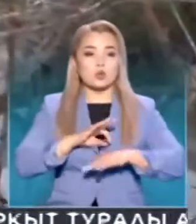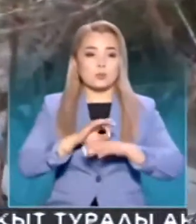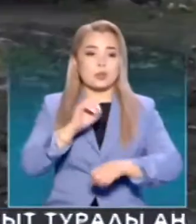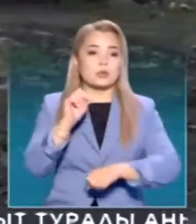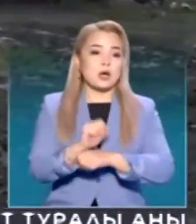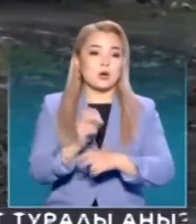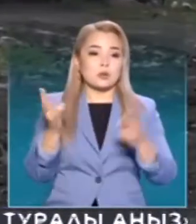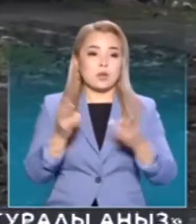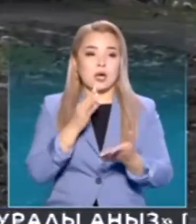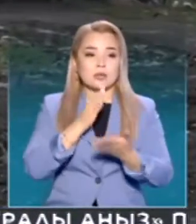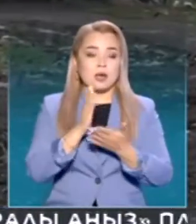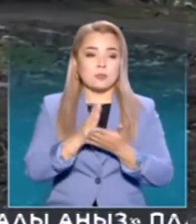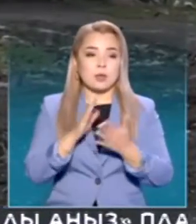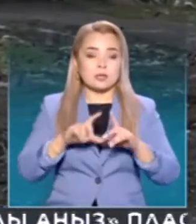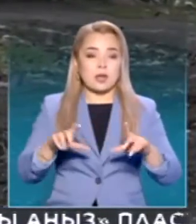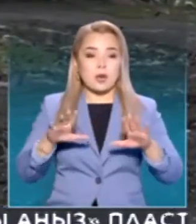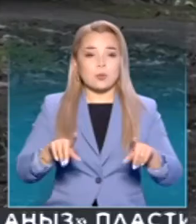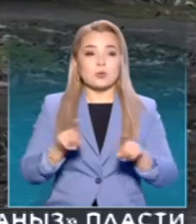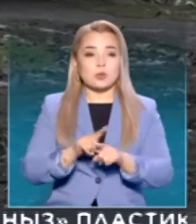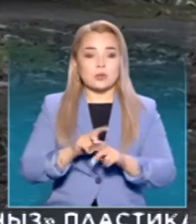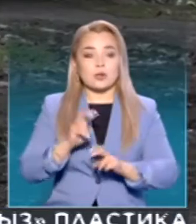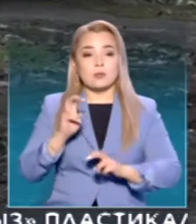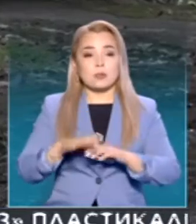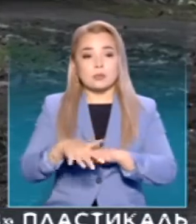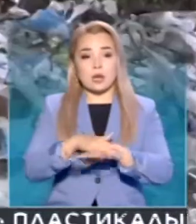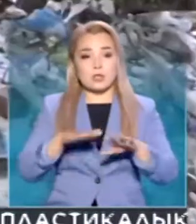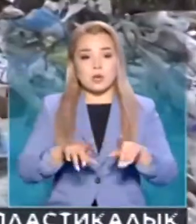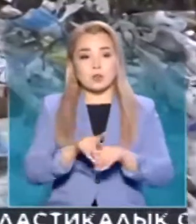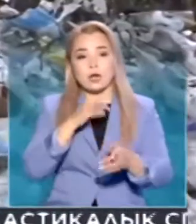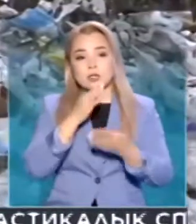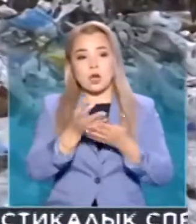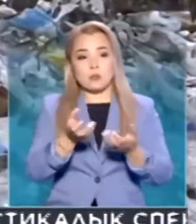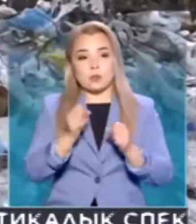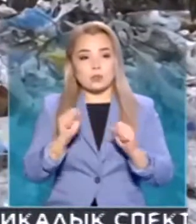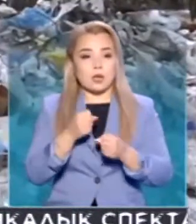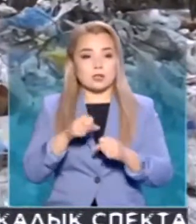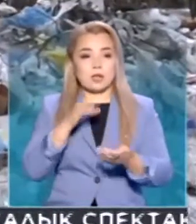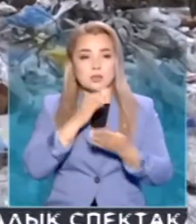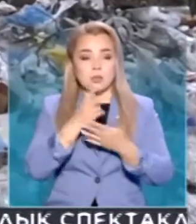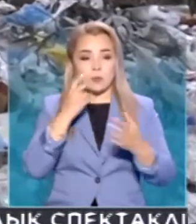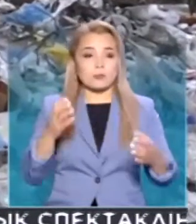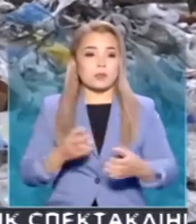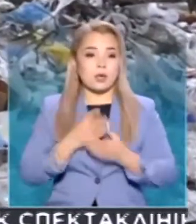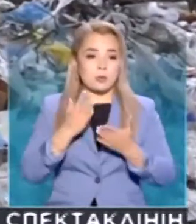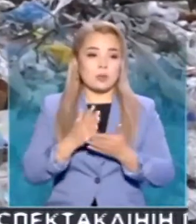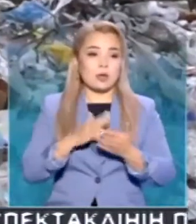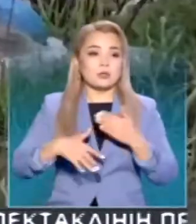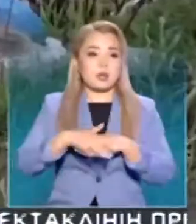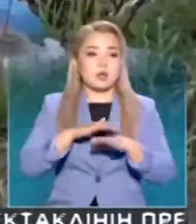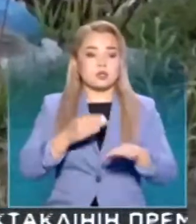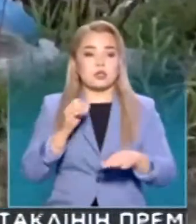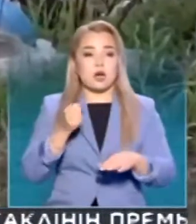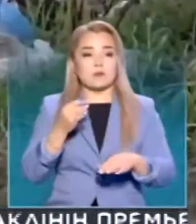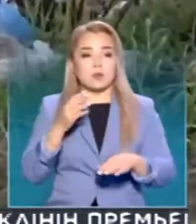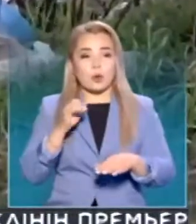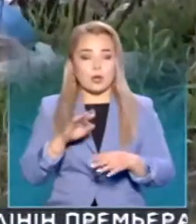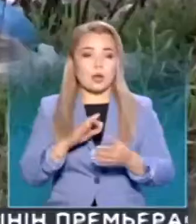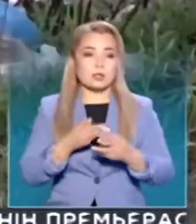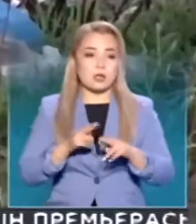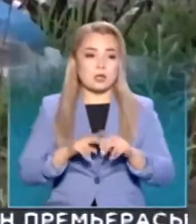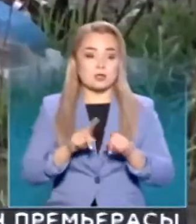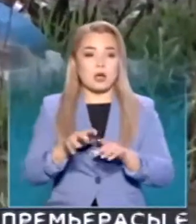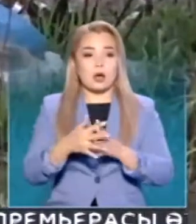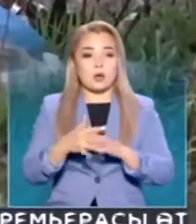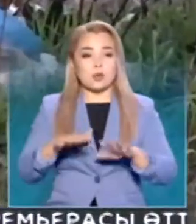деп есептейді. Ал полигон өкілдерінен жауап алу мүмкін болмады. Мына адам шошытарлық көрініс Шаховское ауылының тұрғындарын мезі қылған.